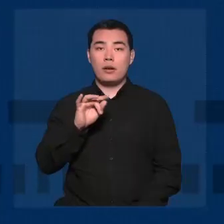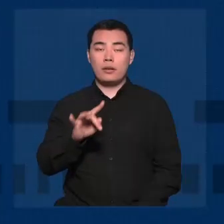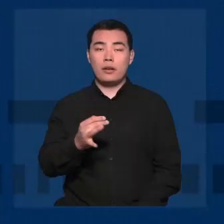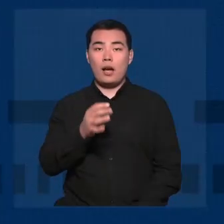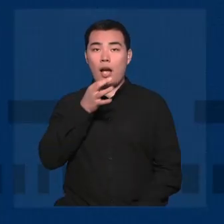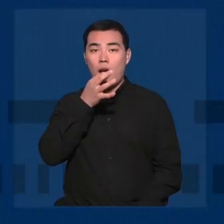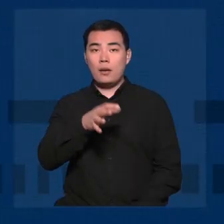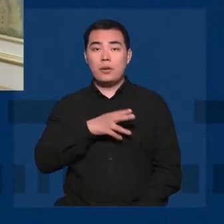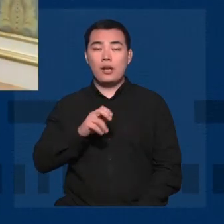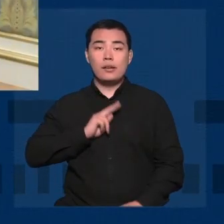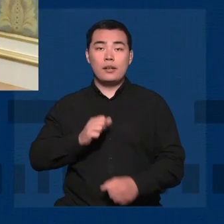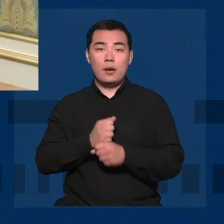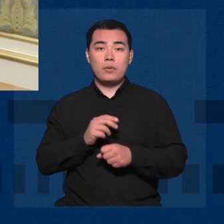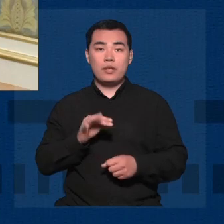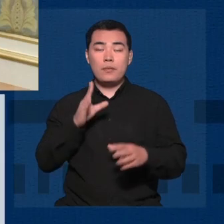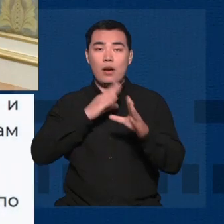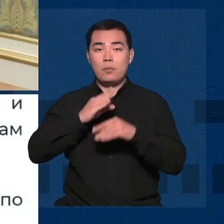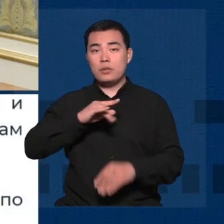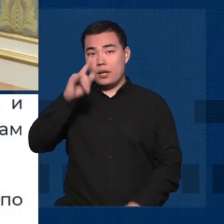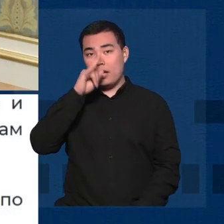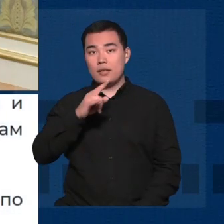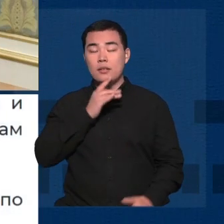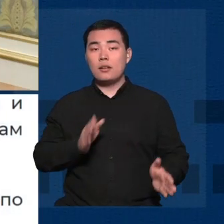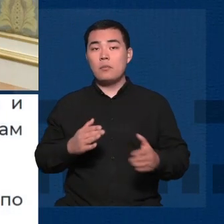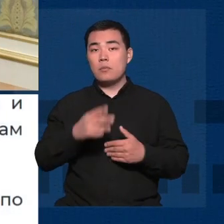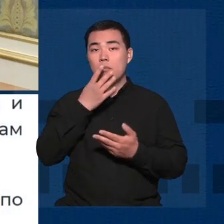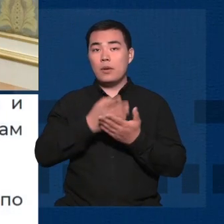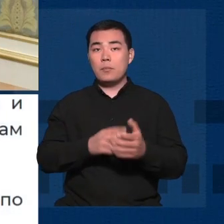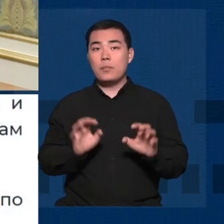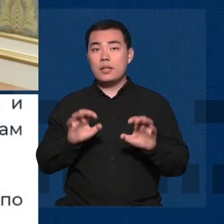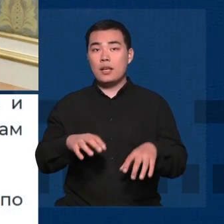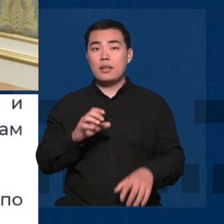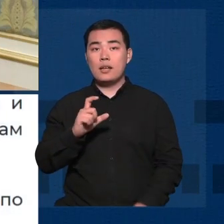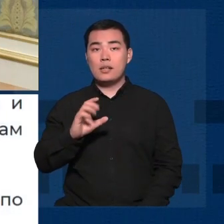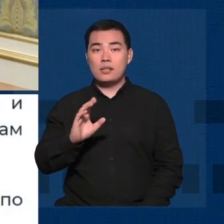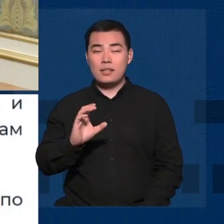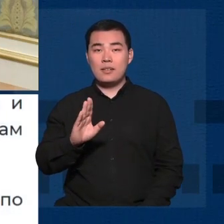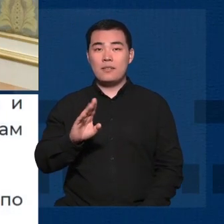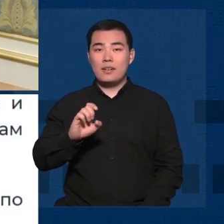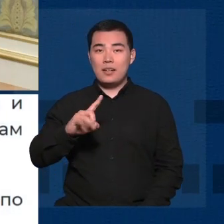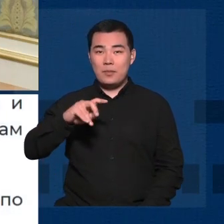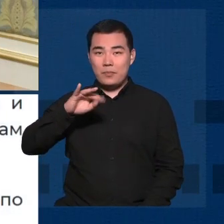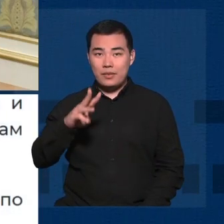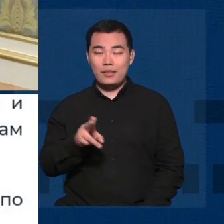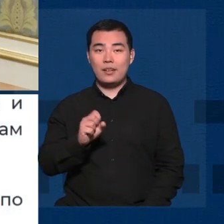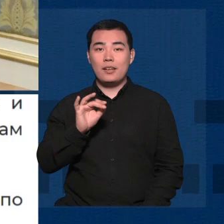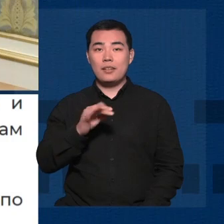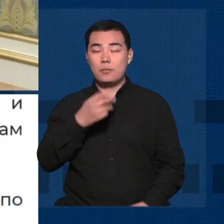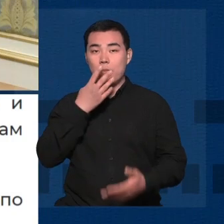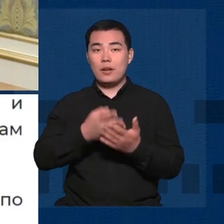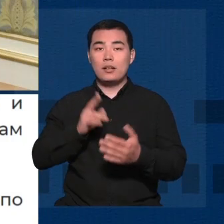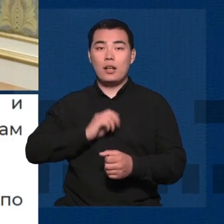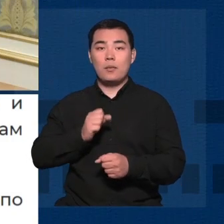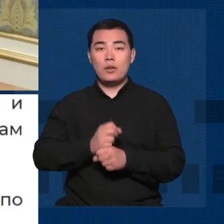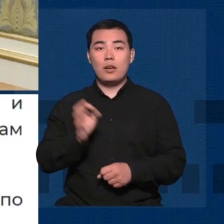как реализуются инициативы и приоритеты Казахстана в рамках председательства в СВМДА, а в том числе о проводимой